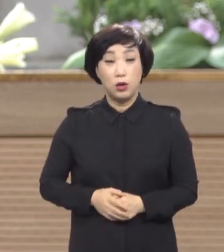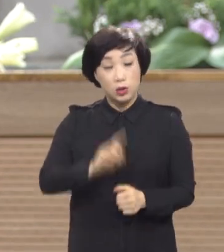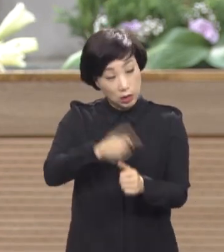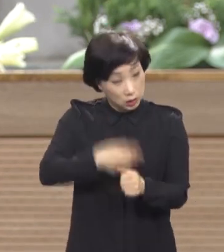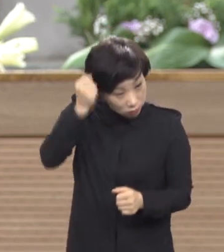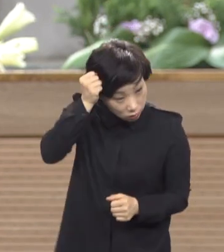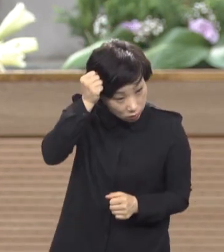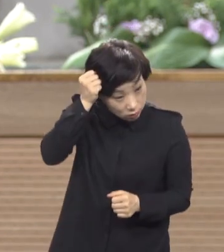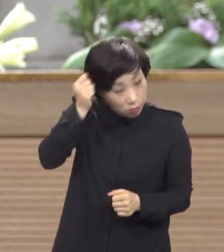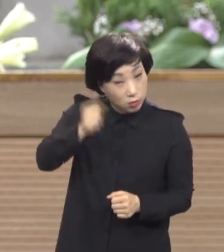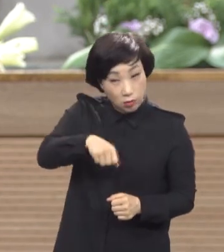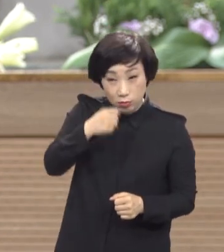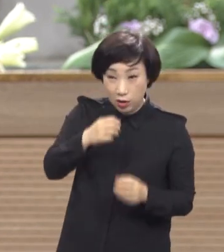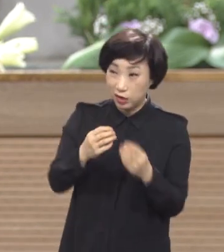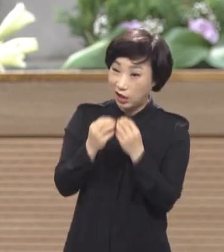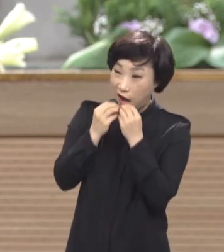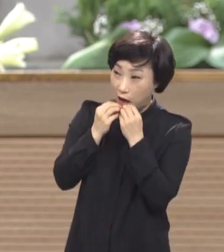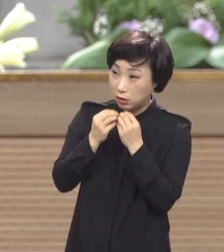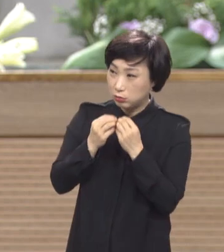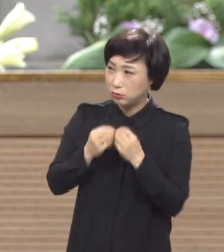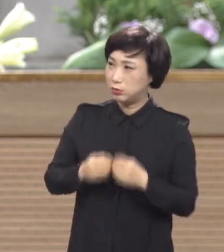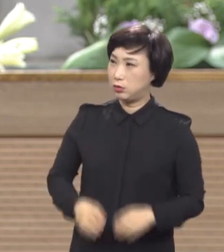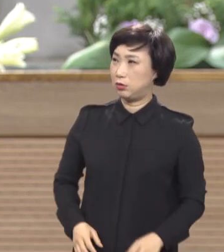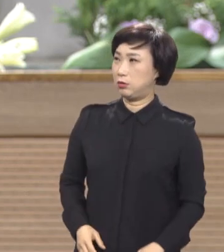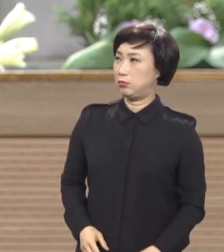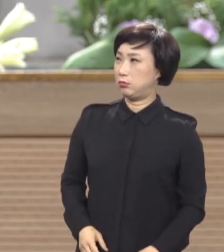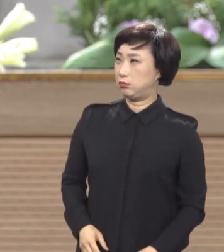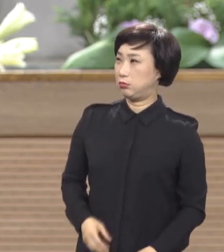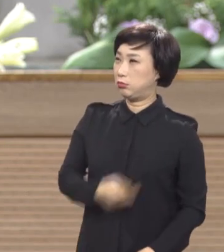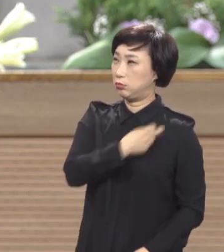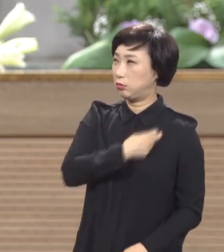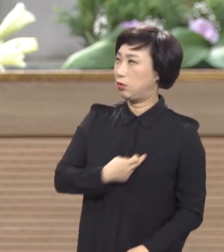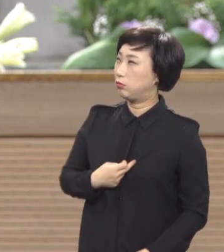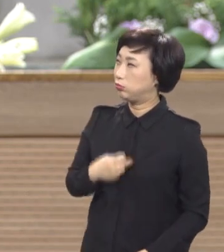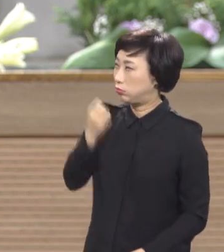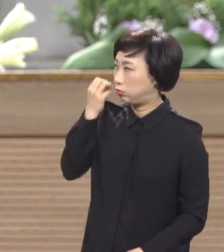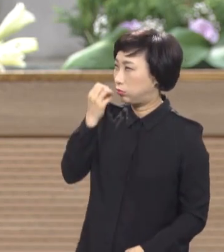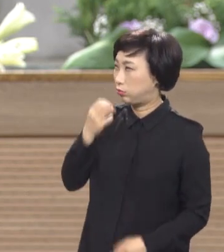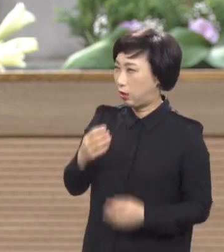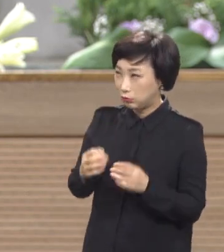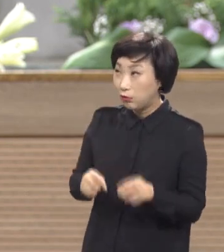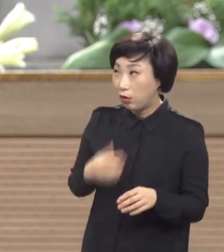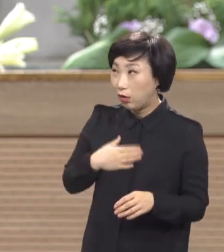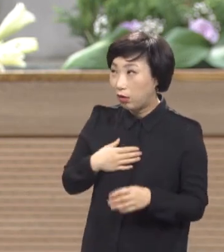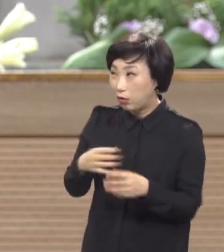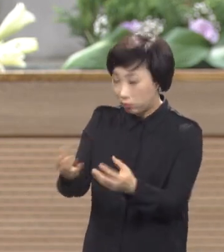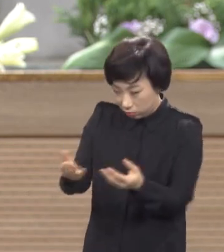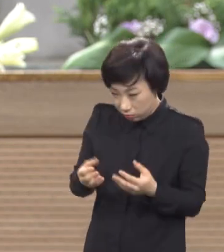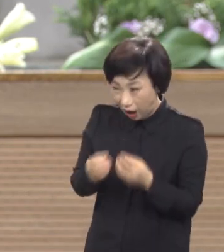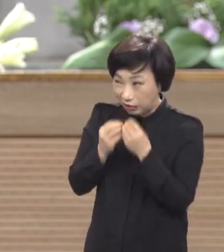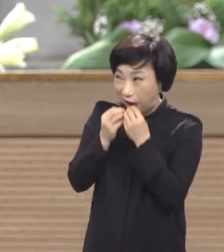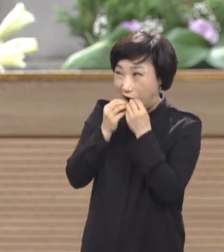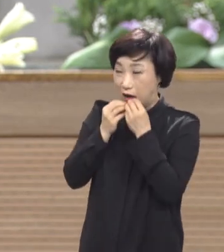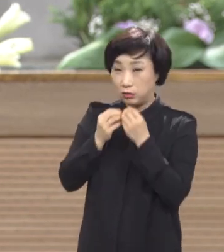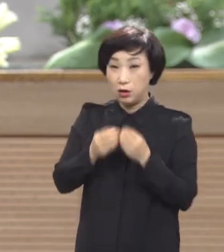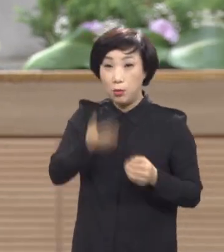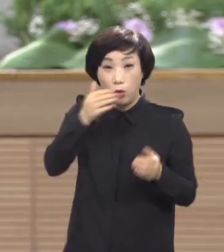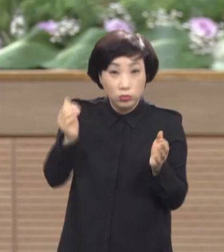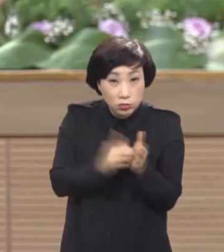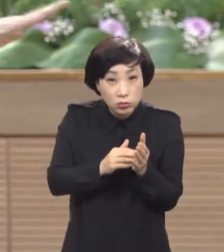알고 보고 이게 뭔 소린가 두리번거리지 않겠어요 그리고 식사를 마치고 나니까